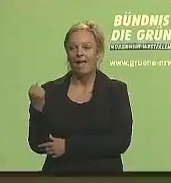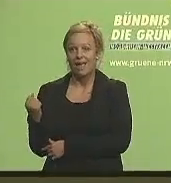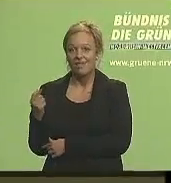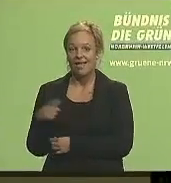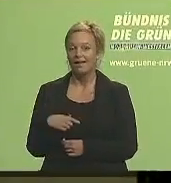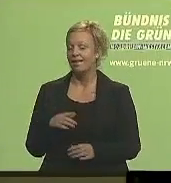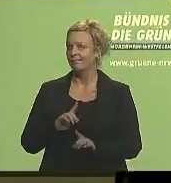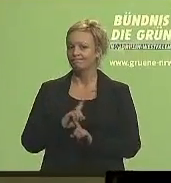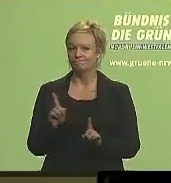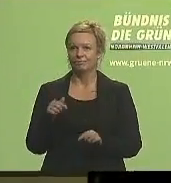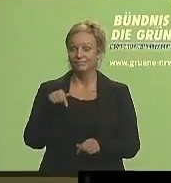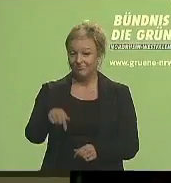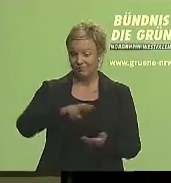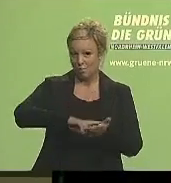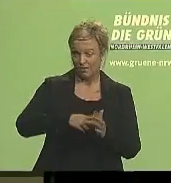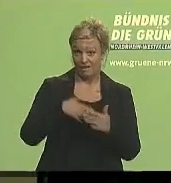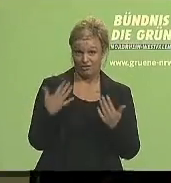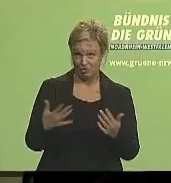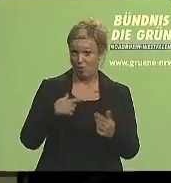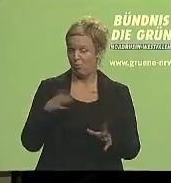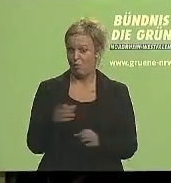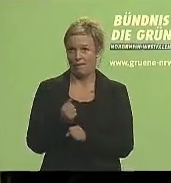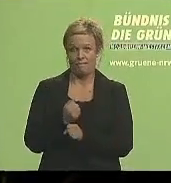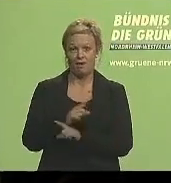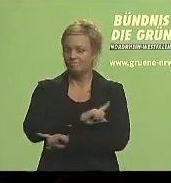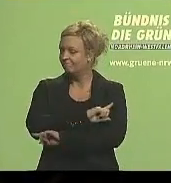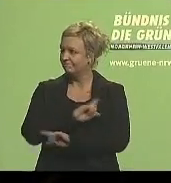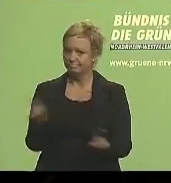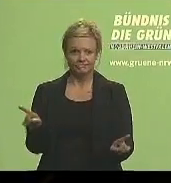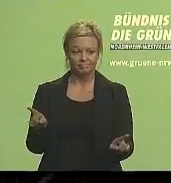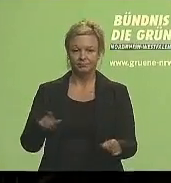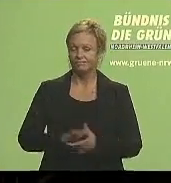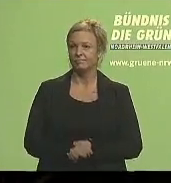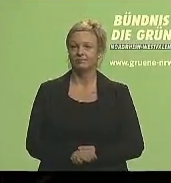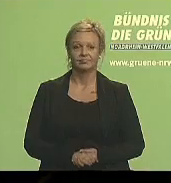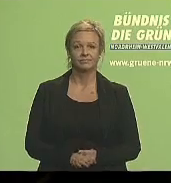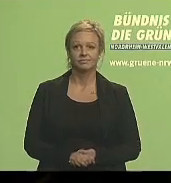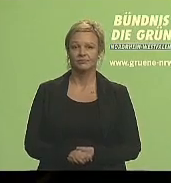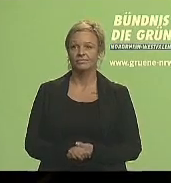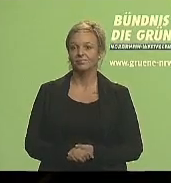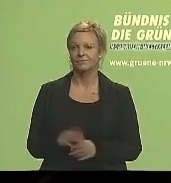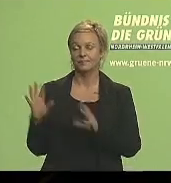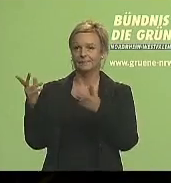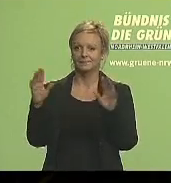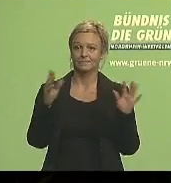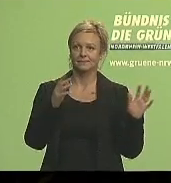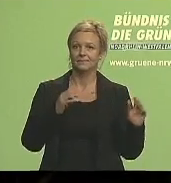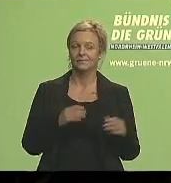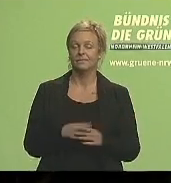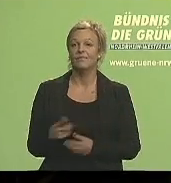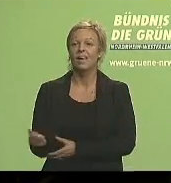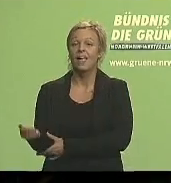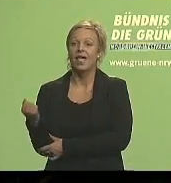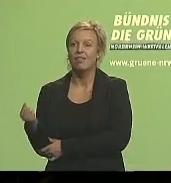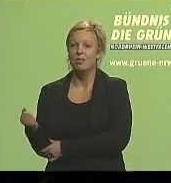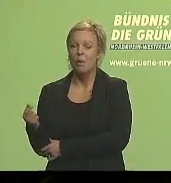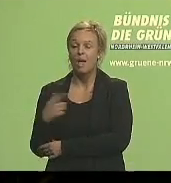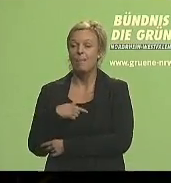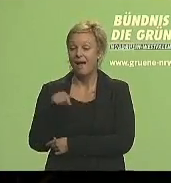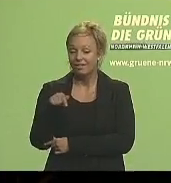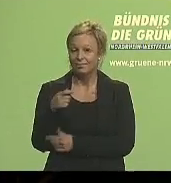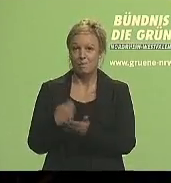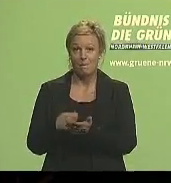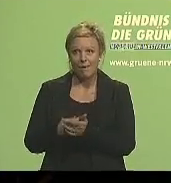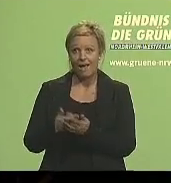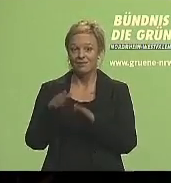von Politik machen wir nicht mit. Wir lassen die Erneuerbaren nicht diskreditieren, denn die Erneuerbaren senken den Preis und steigern nicht